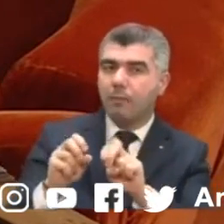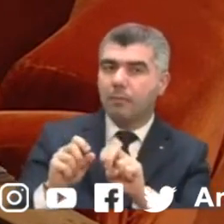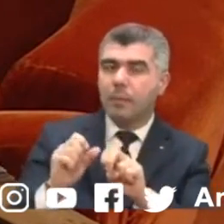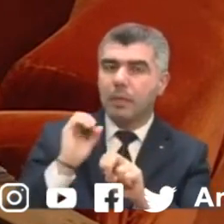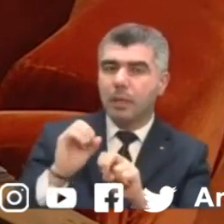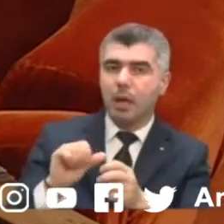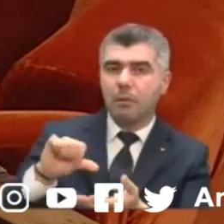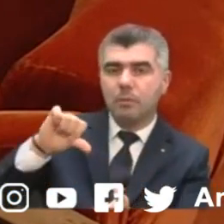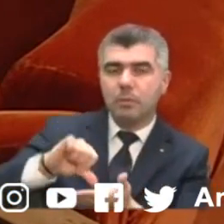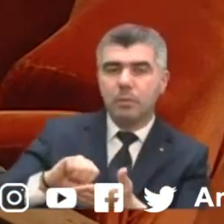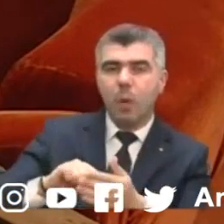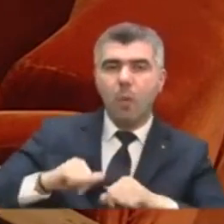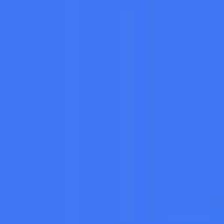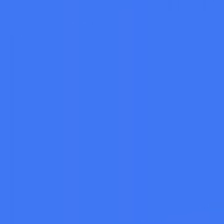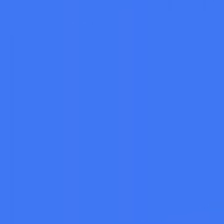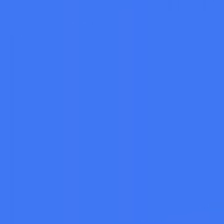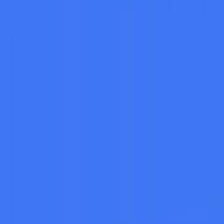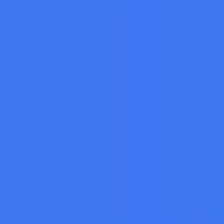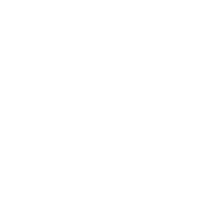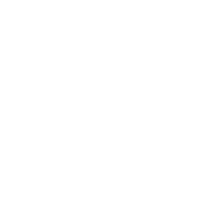تحت إشراف السلطات المحلية.